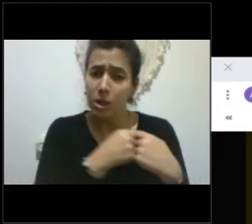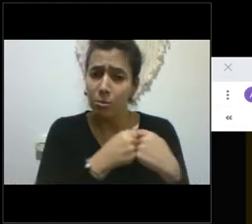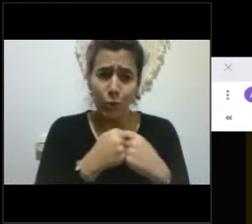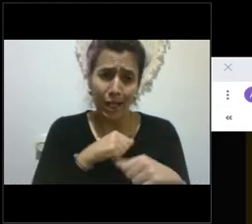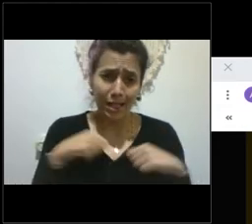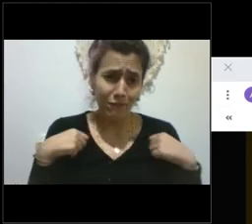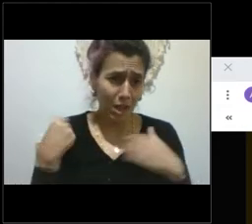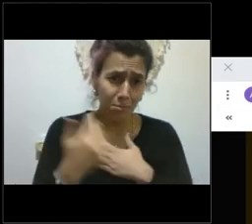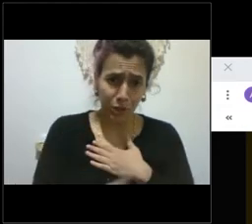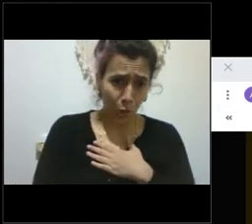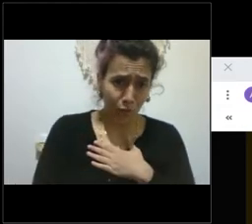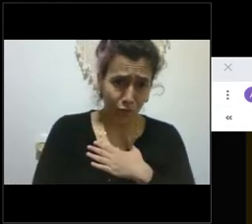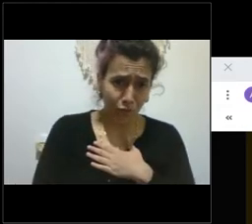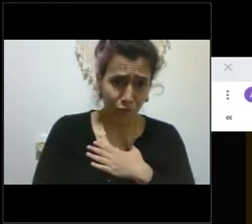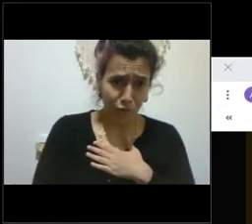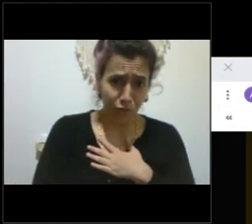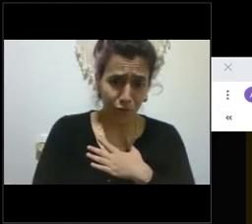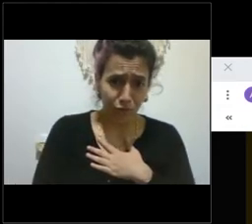בהחלט. אמנם